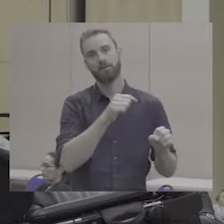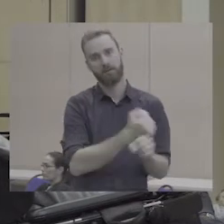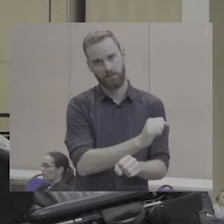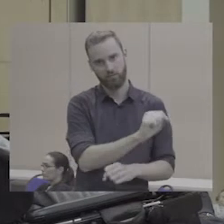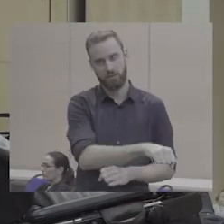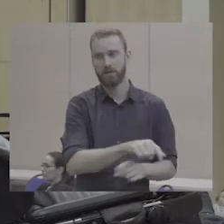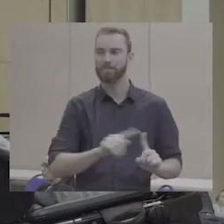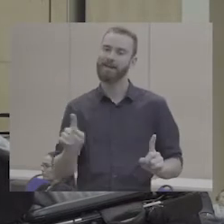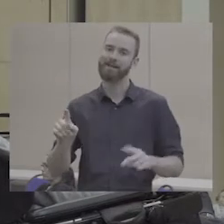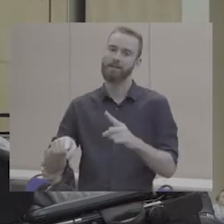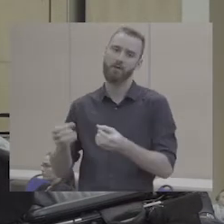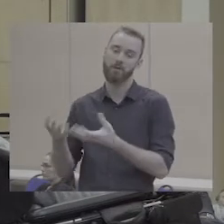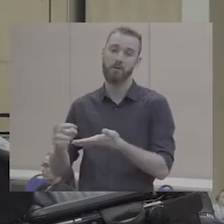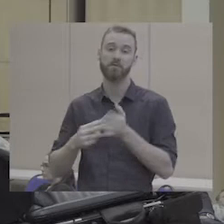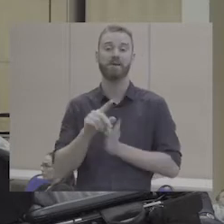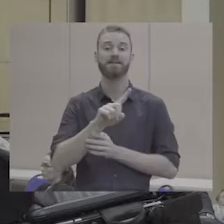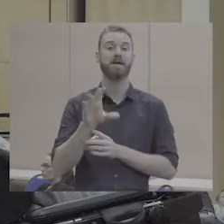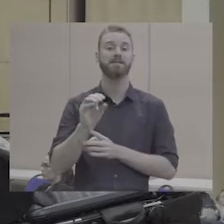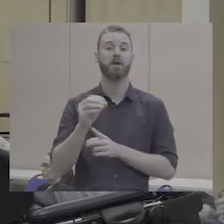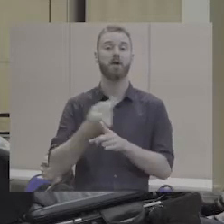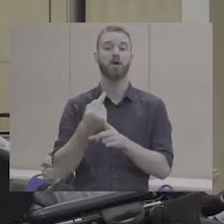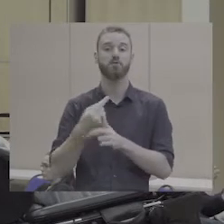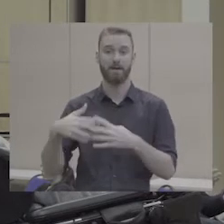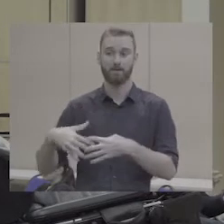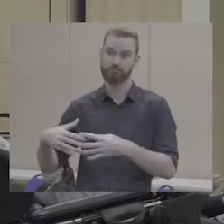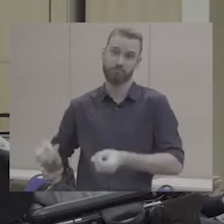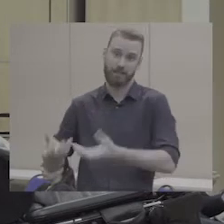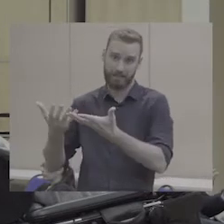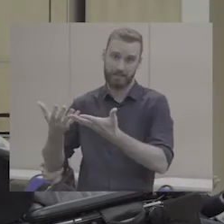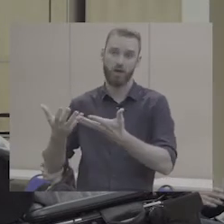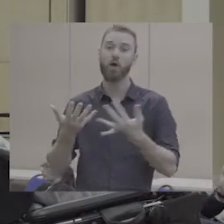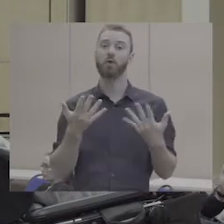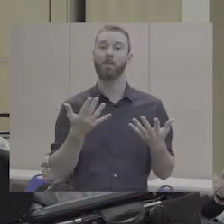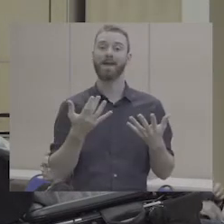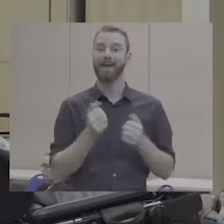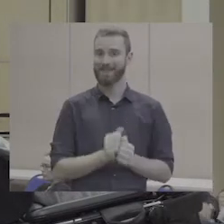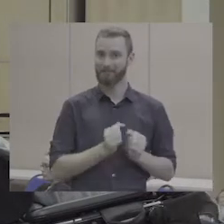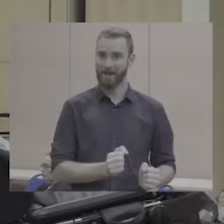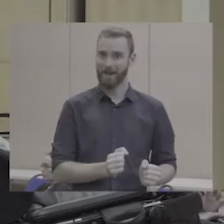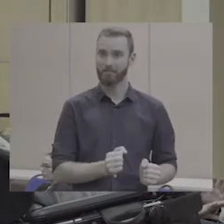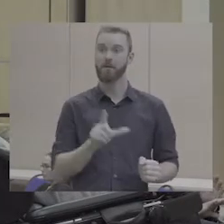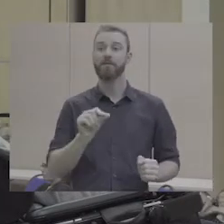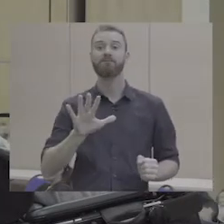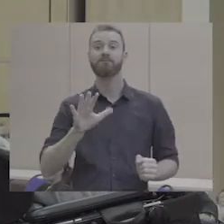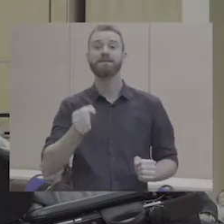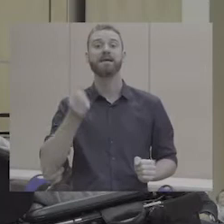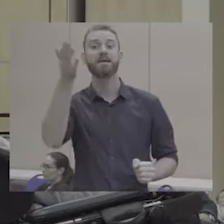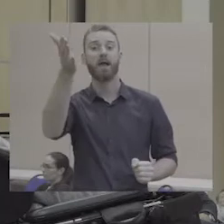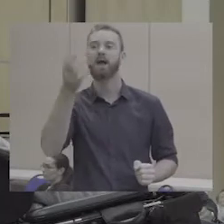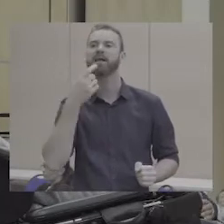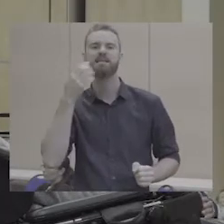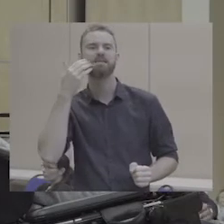n'est pas le cas. Donc, quels logements, sur les 150 logements qui ont été construits, lesquels qui sont adaptables? Puis dans 25 ans, qui va savoir lesquels